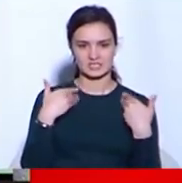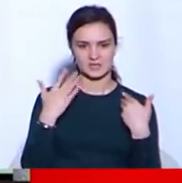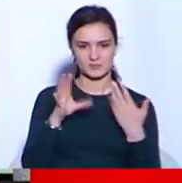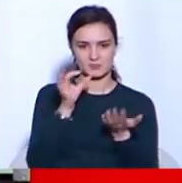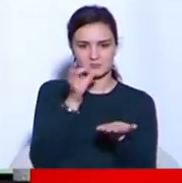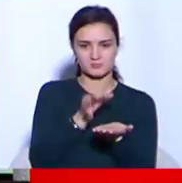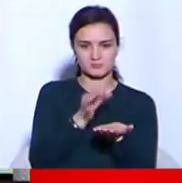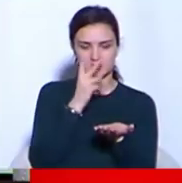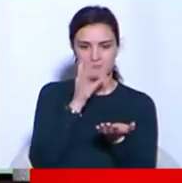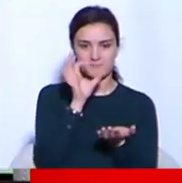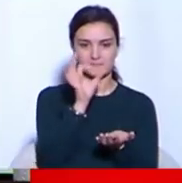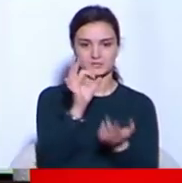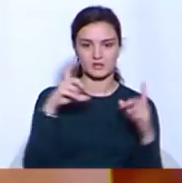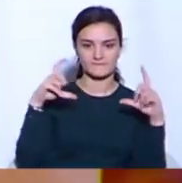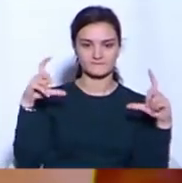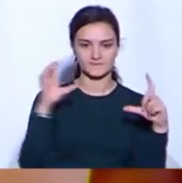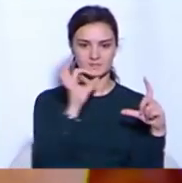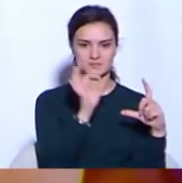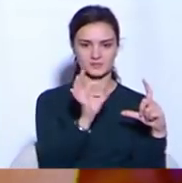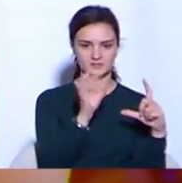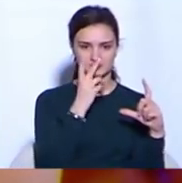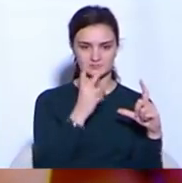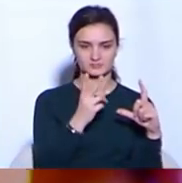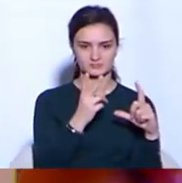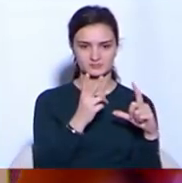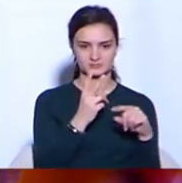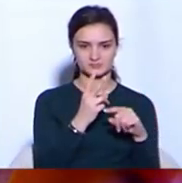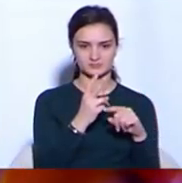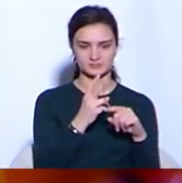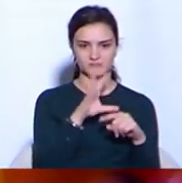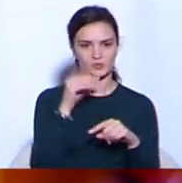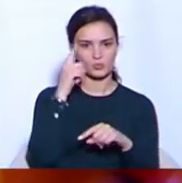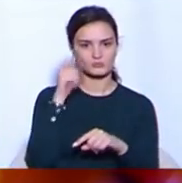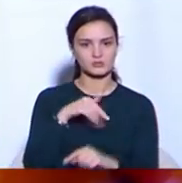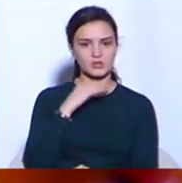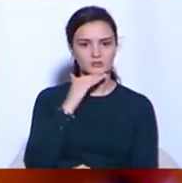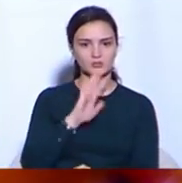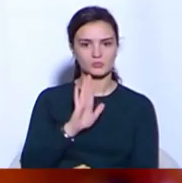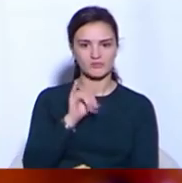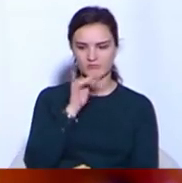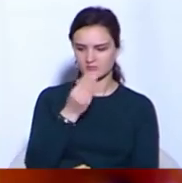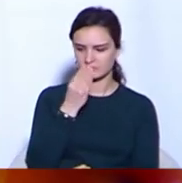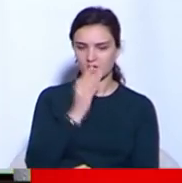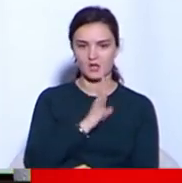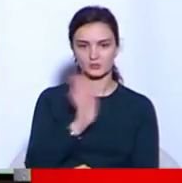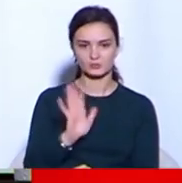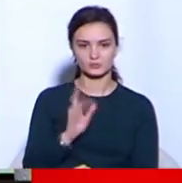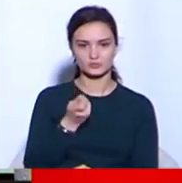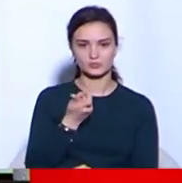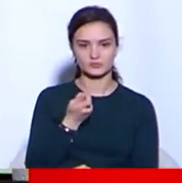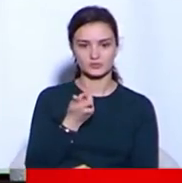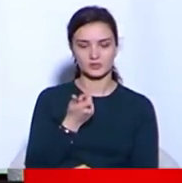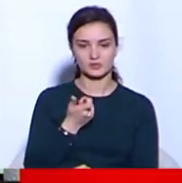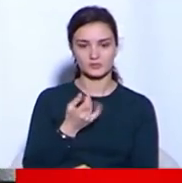პროდუქტი, ნახეთ როგორ გამოიყურება პაწაწუნა და სულ გვაქვს განცდა, რომ არც არაფერი მიგურთმევია.